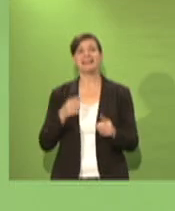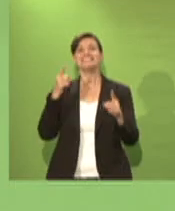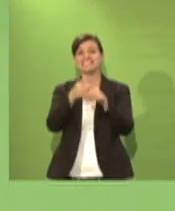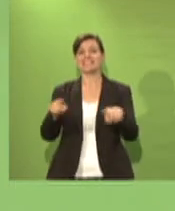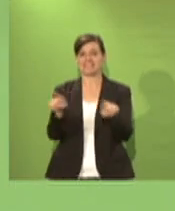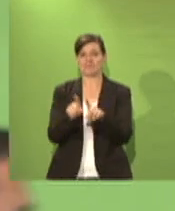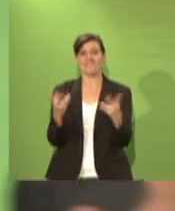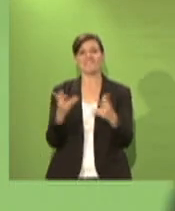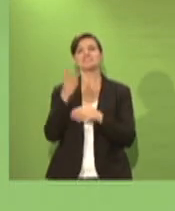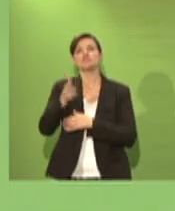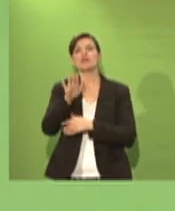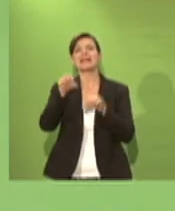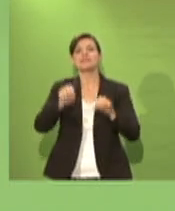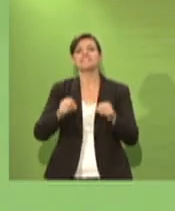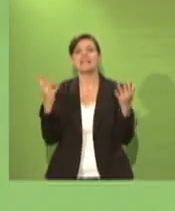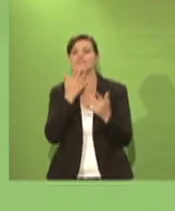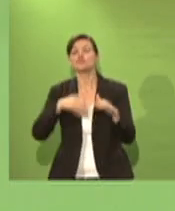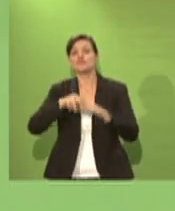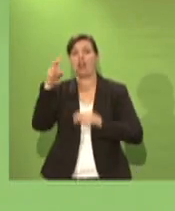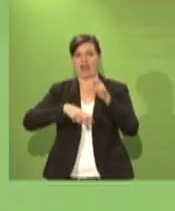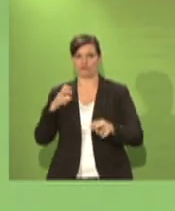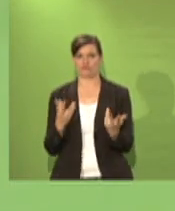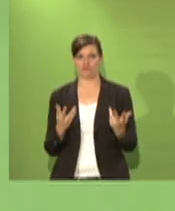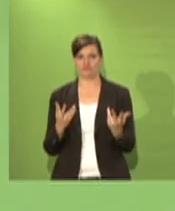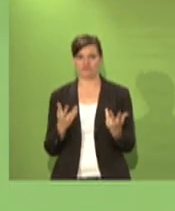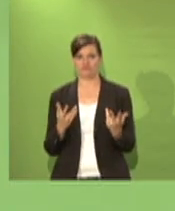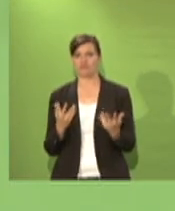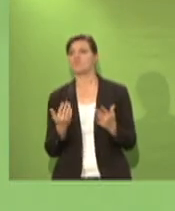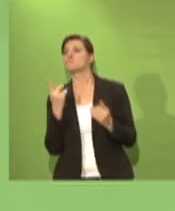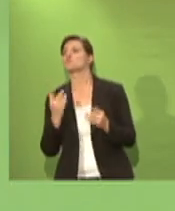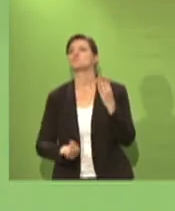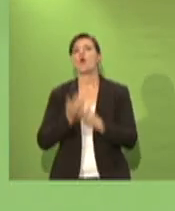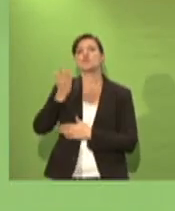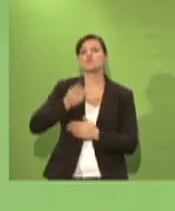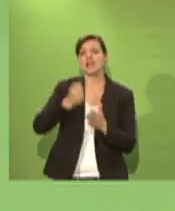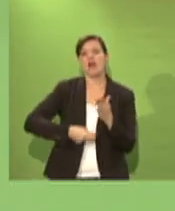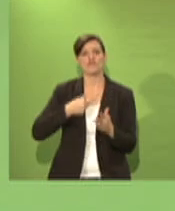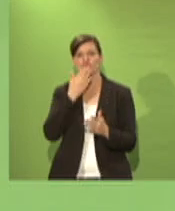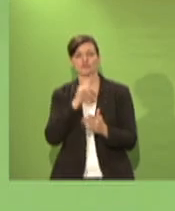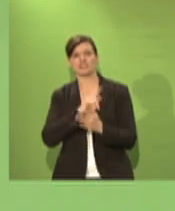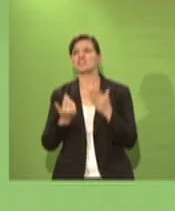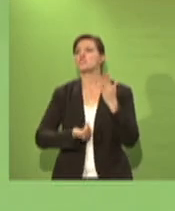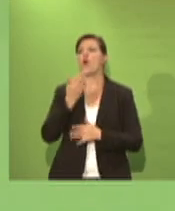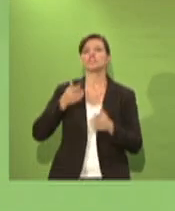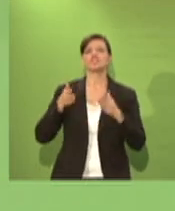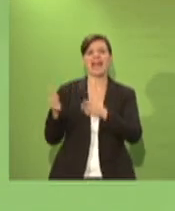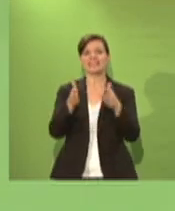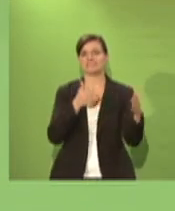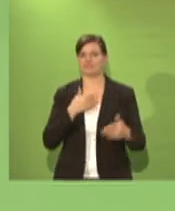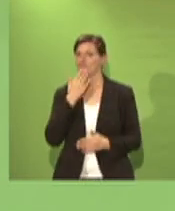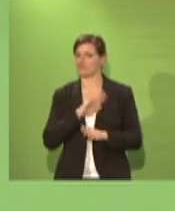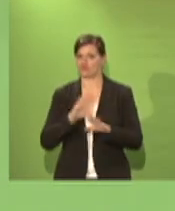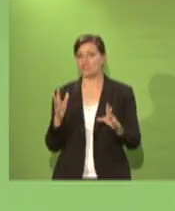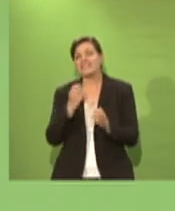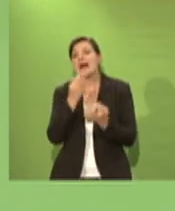sind, optimal ausnutzen. Ohne dass wir neue Züge kaufen müssen, ohne dass wir neue Streckenkapazitäten schaffen müssen. Denn das ist natürlich auch